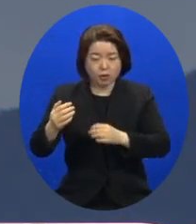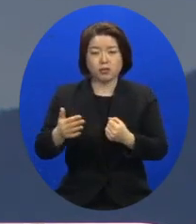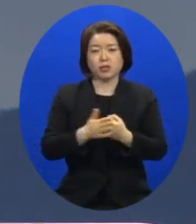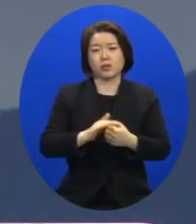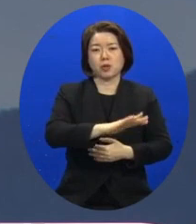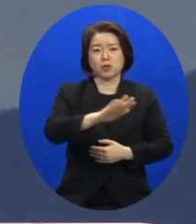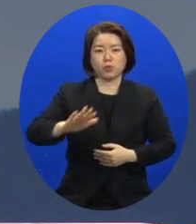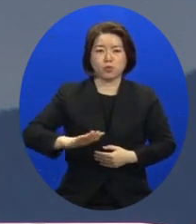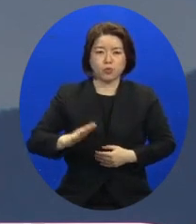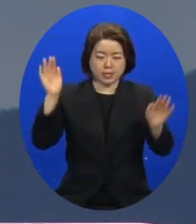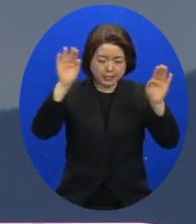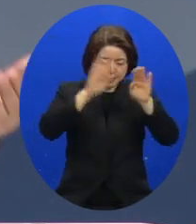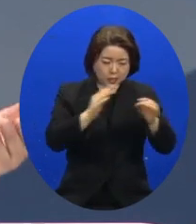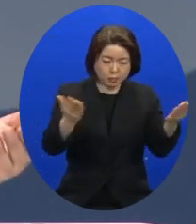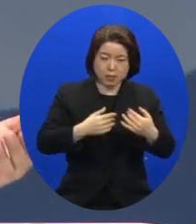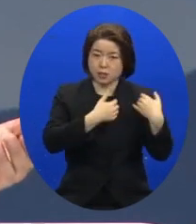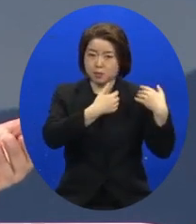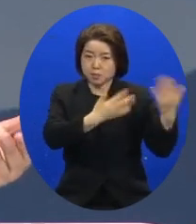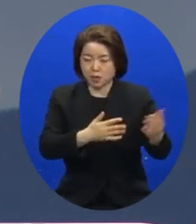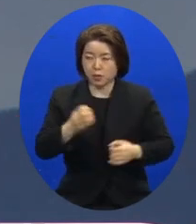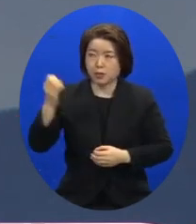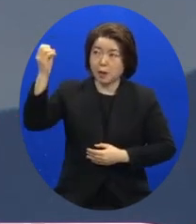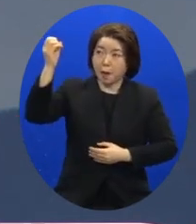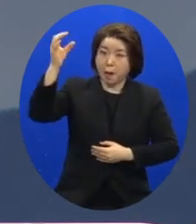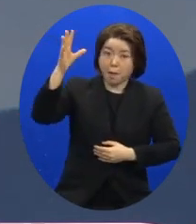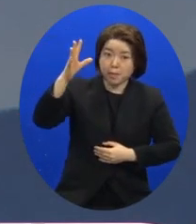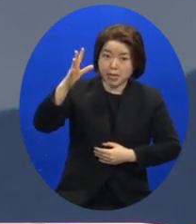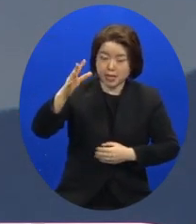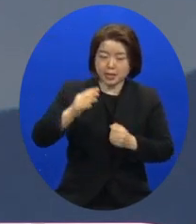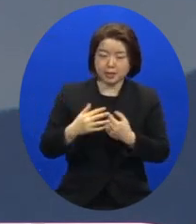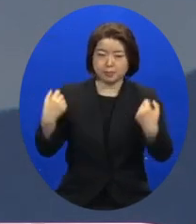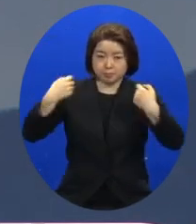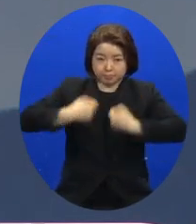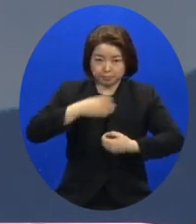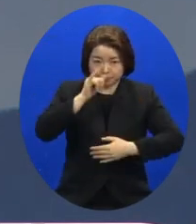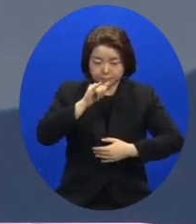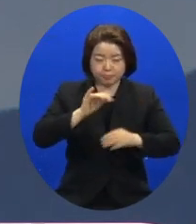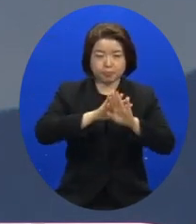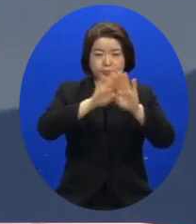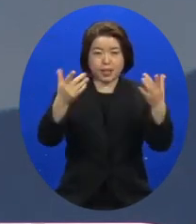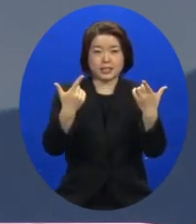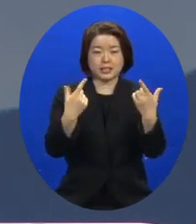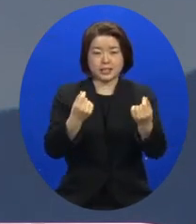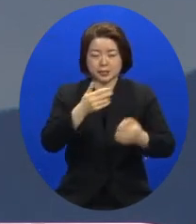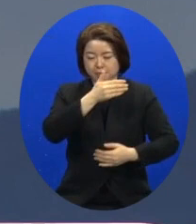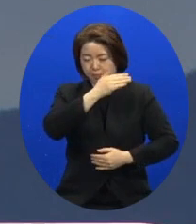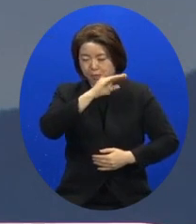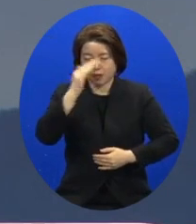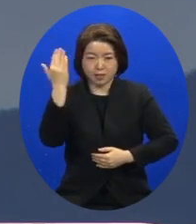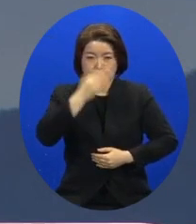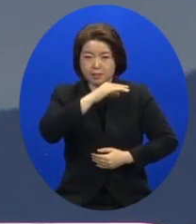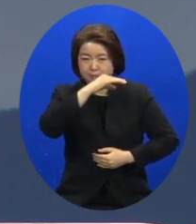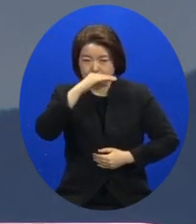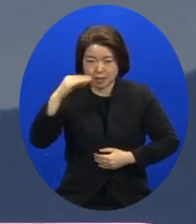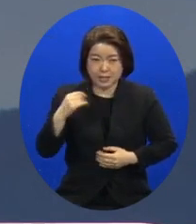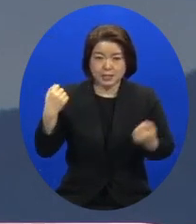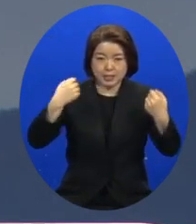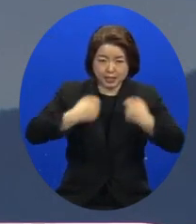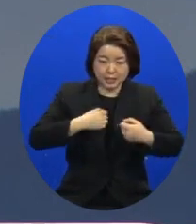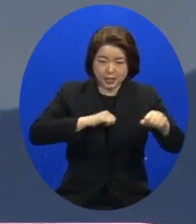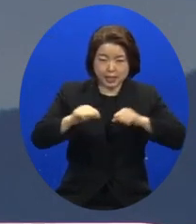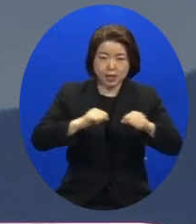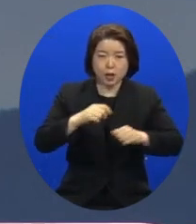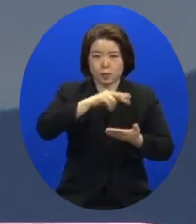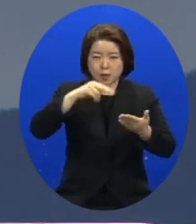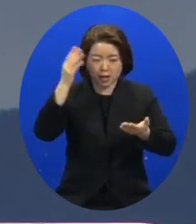어둠의 일을 벗고 빛의 갑옷을 입자. 낮에와 같이 단정히 행하고 방탕하거나 술 취하지 말며